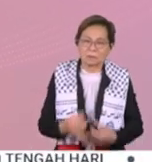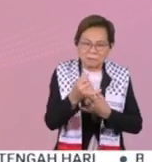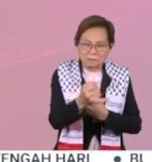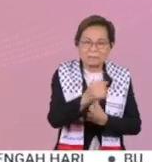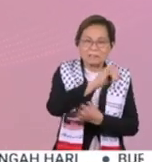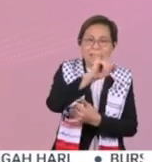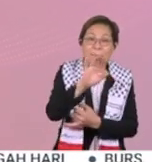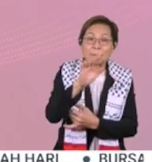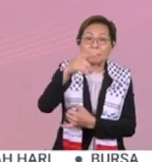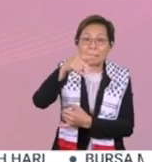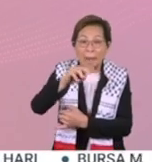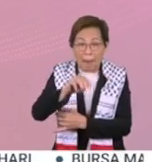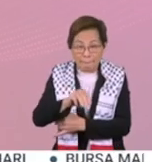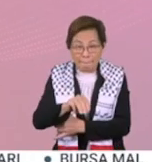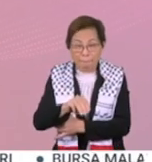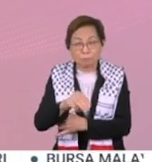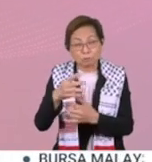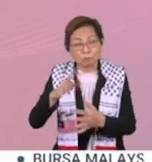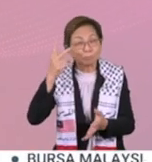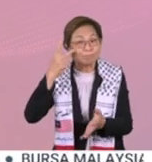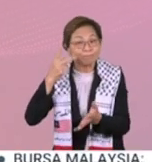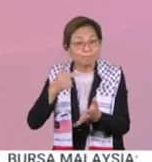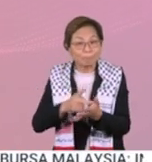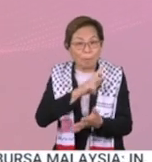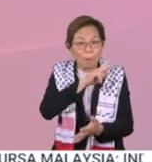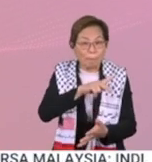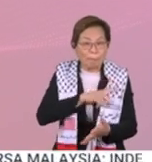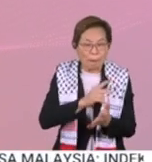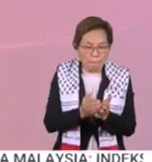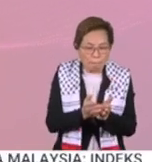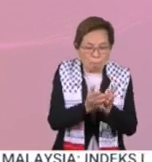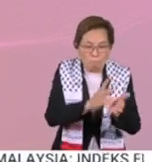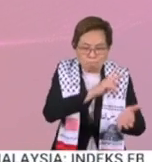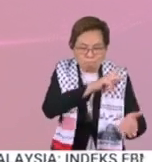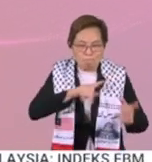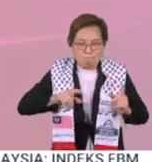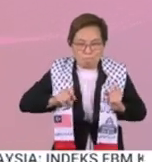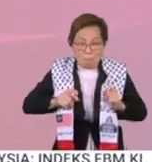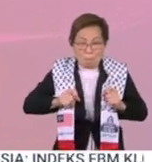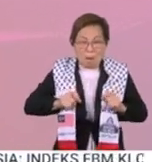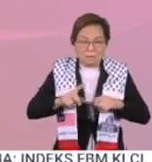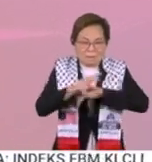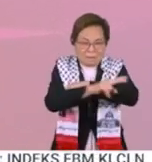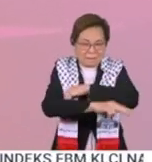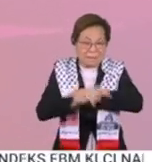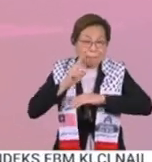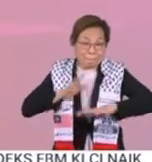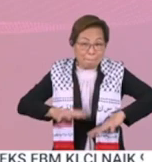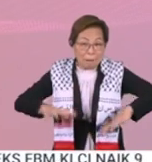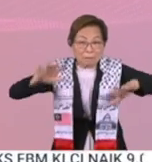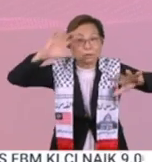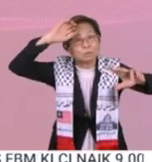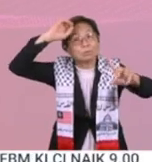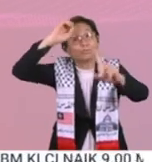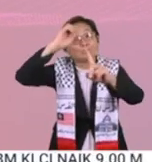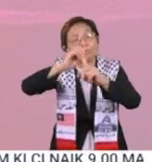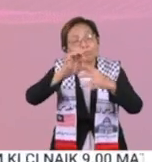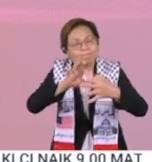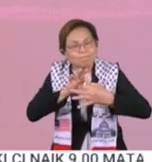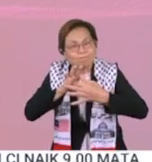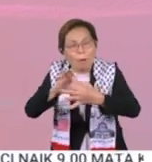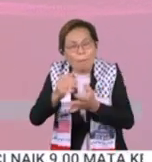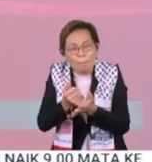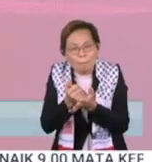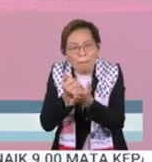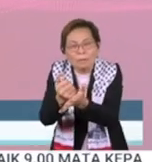Jabatan Bomba dan Penyelamat Malaysia JBPM telah mengenal pasti pemilik-pemilik bot persendirian di negeri terlibat banjir. Ia bertujuan untuk bekerjasama